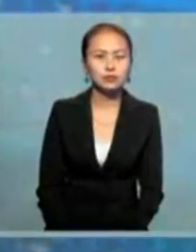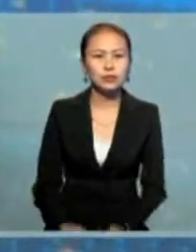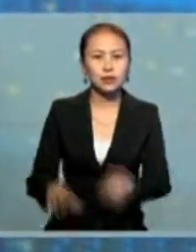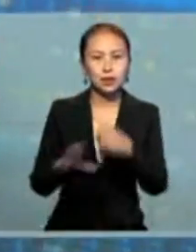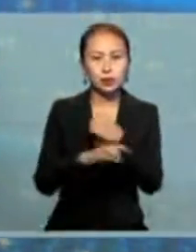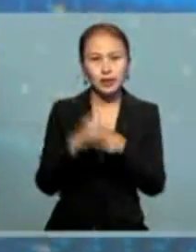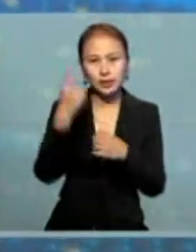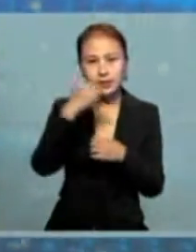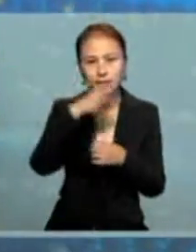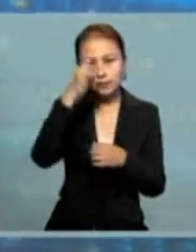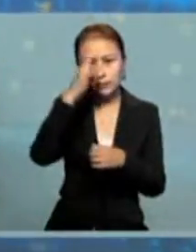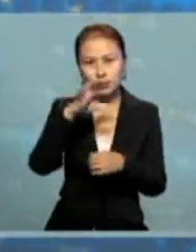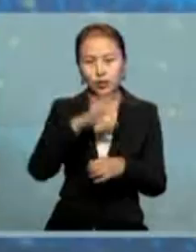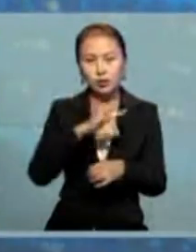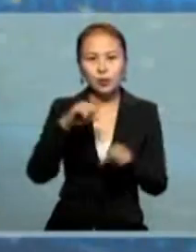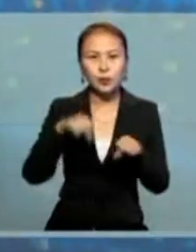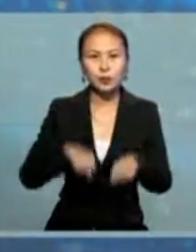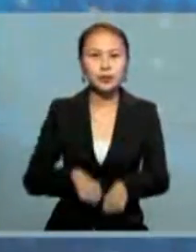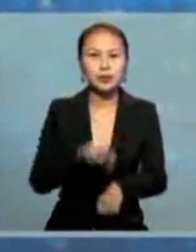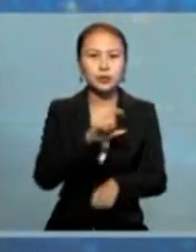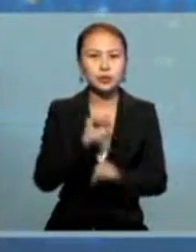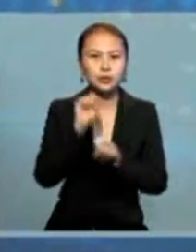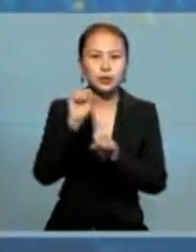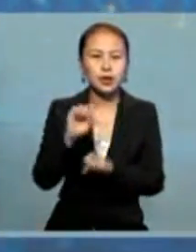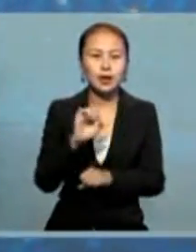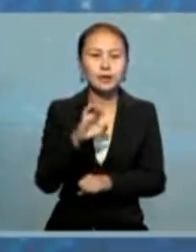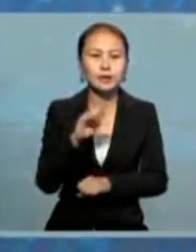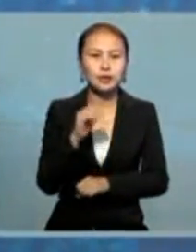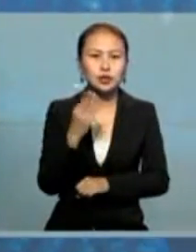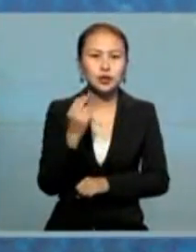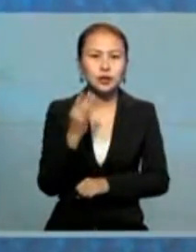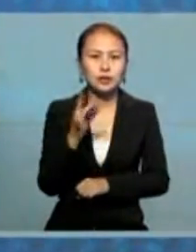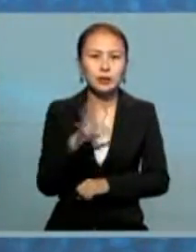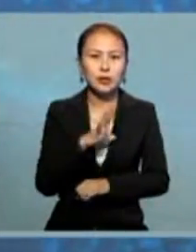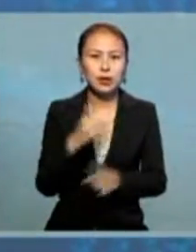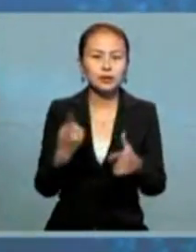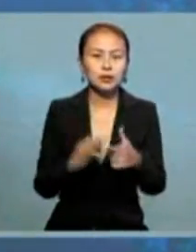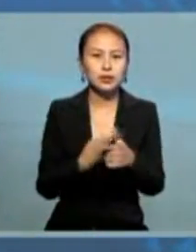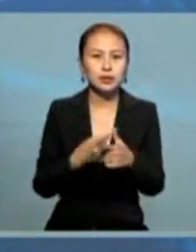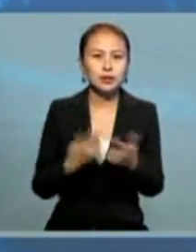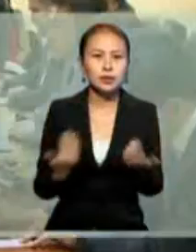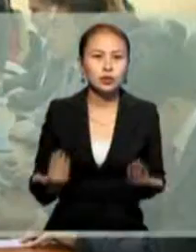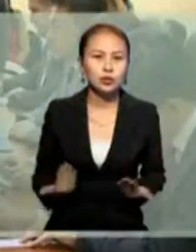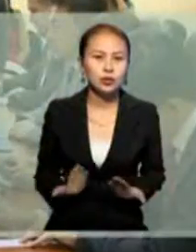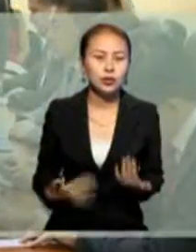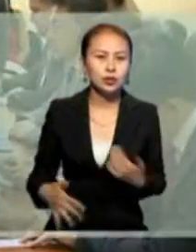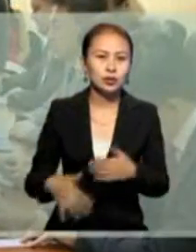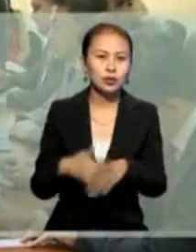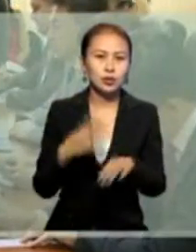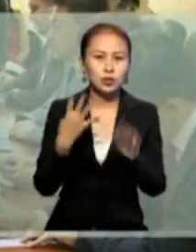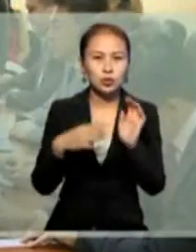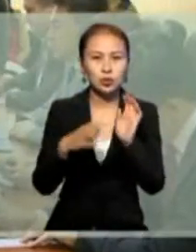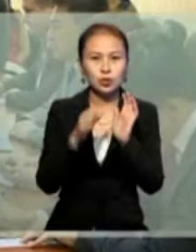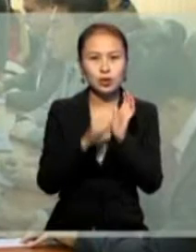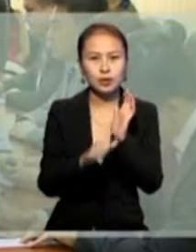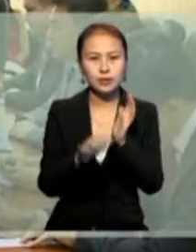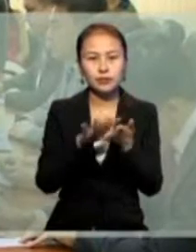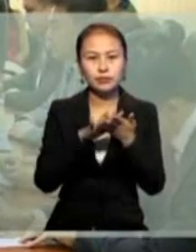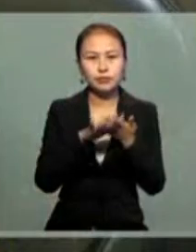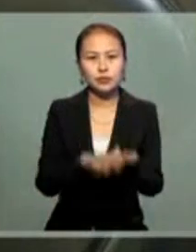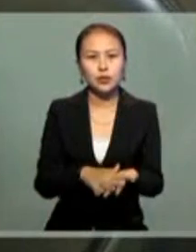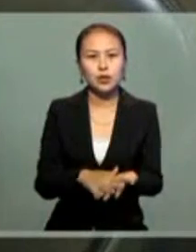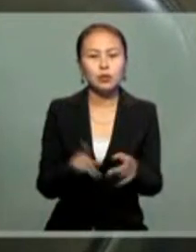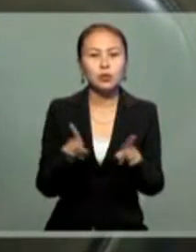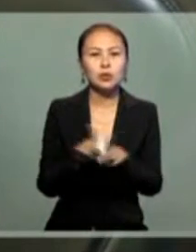Соңғы бір жылда Қазақстандағы адам құқықтарын қорғау жөніндегі уәкіл Асқар Шәкіровтің атына ел тұрғындарынан 460 арыз